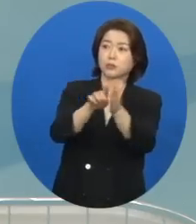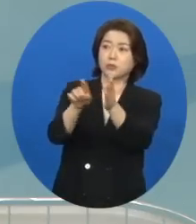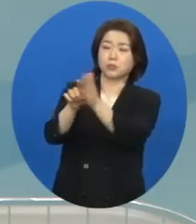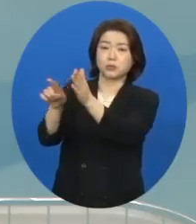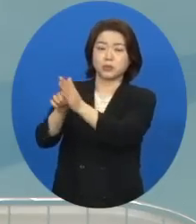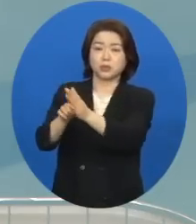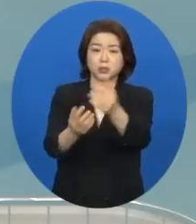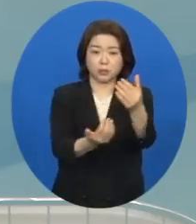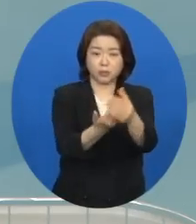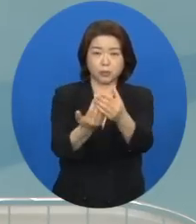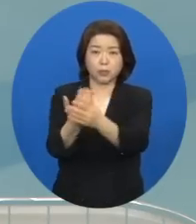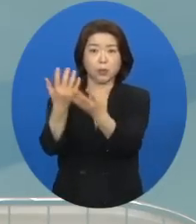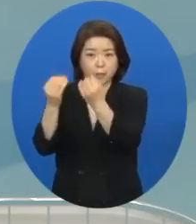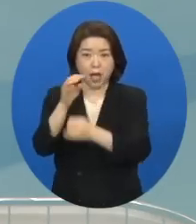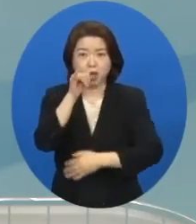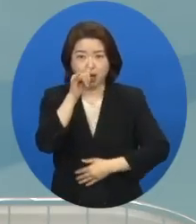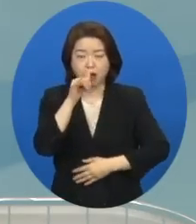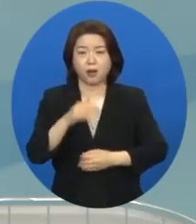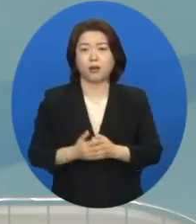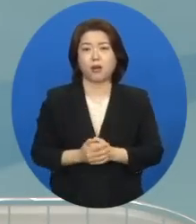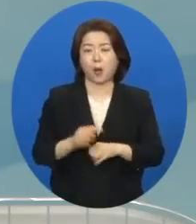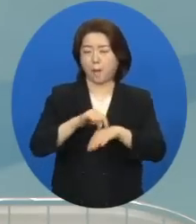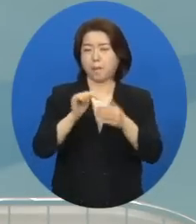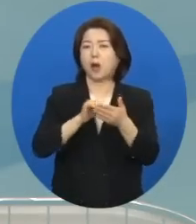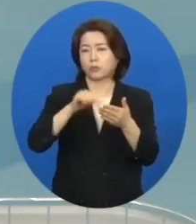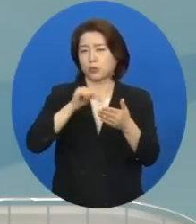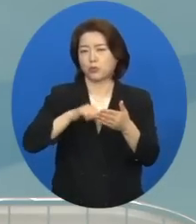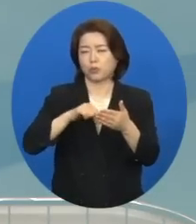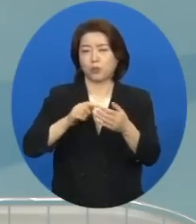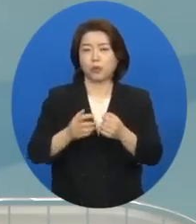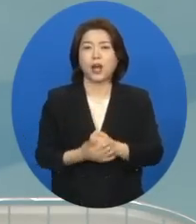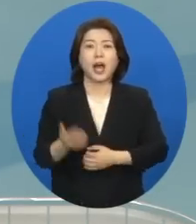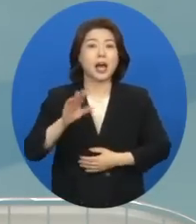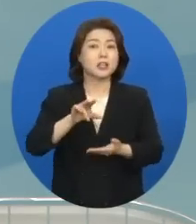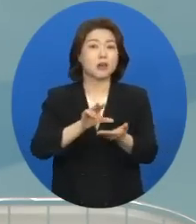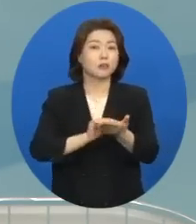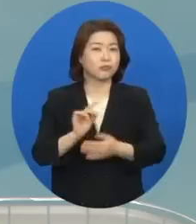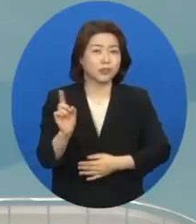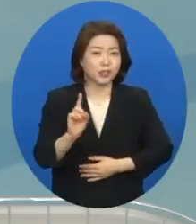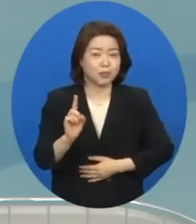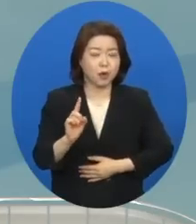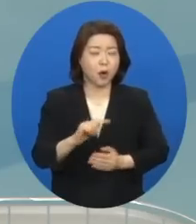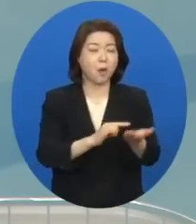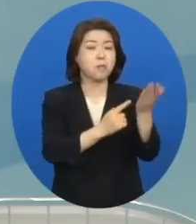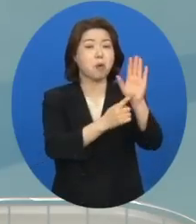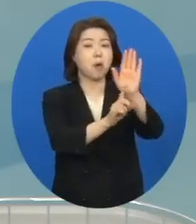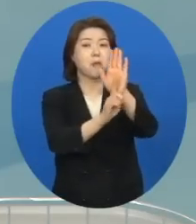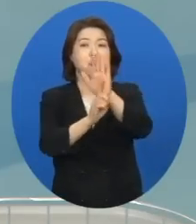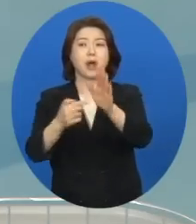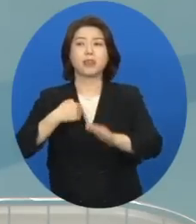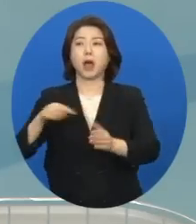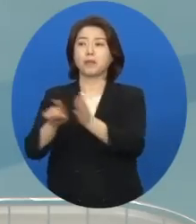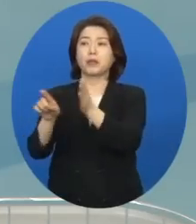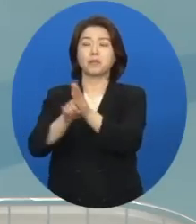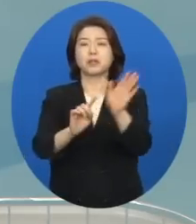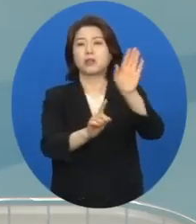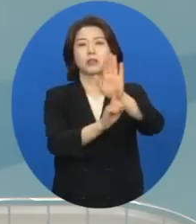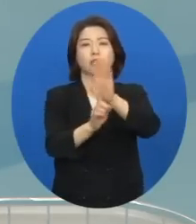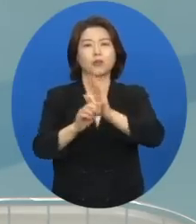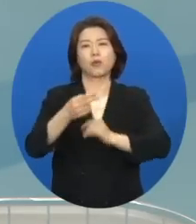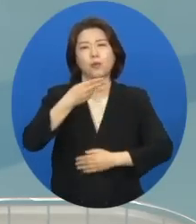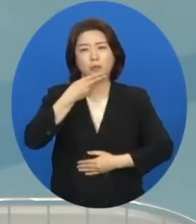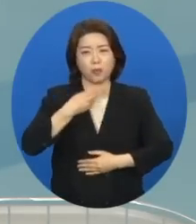사람이 많았다는 거예요. 마음으로는. 근데 문제는 드러내고 믿지는 못했다는